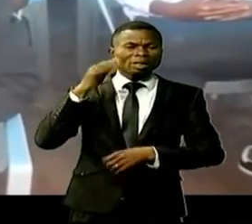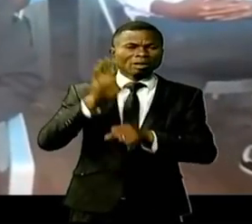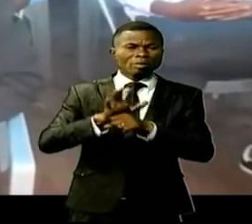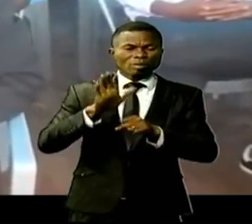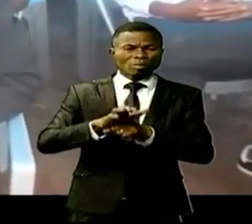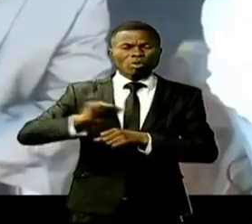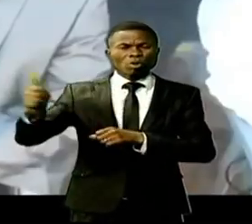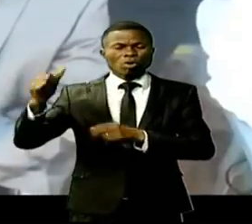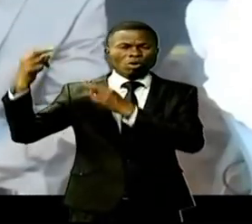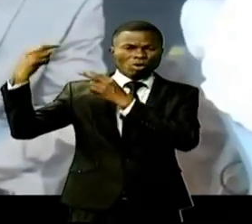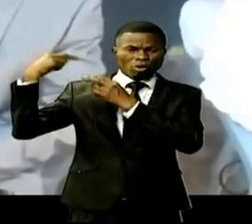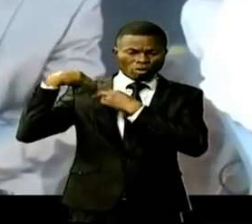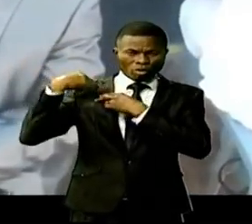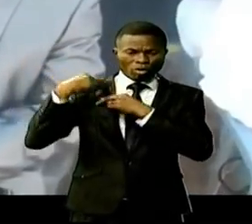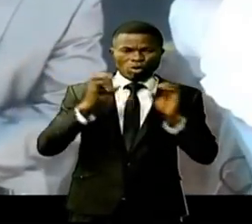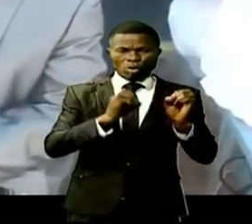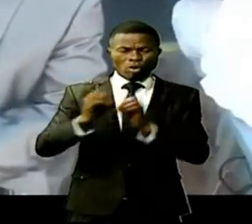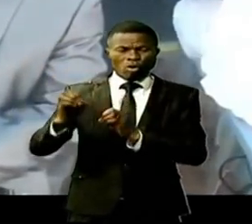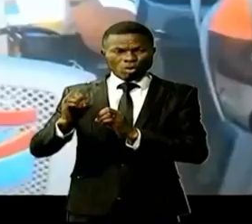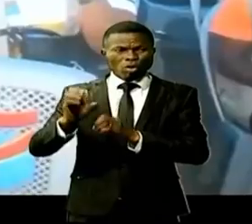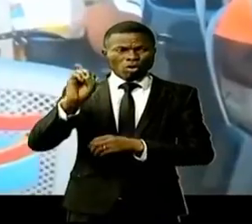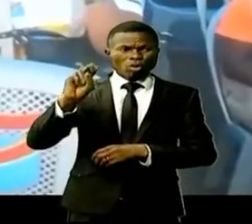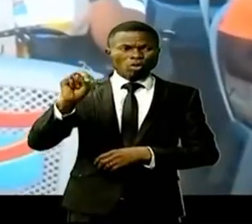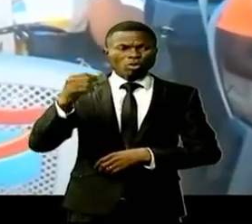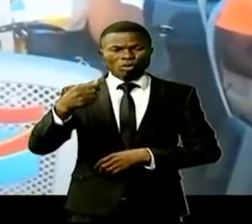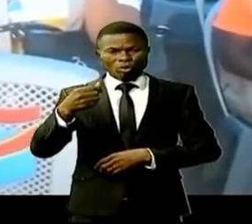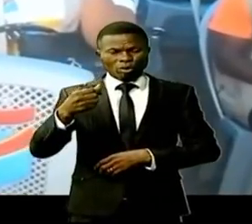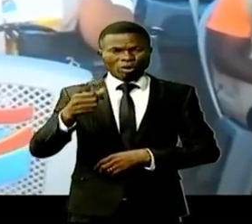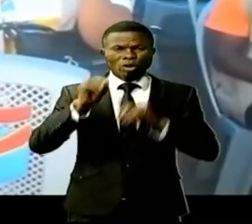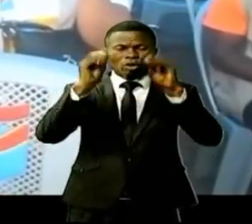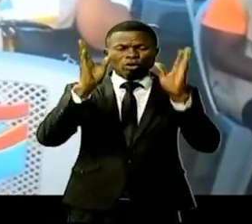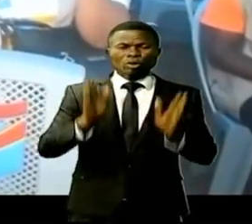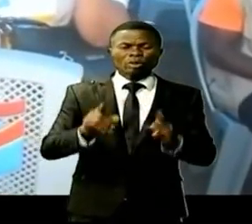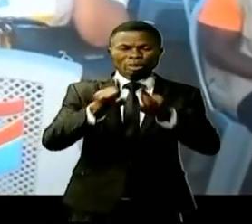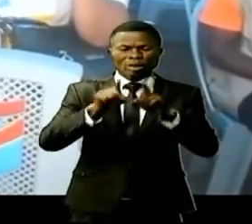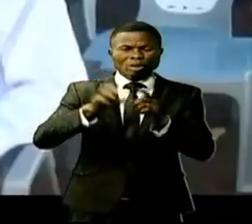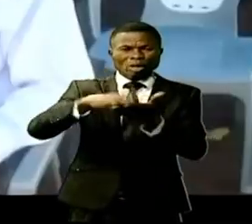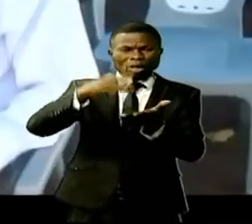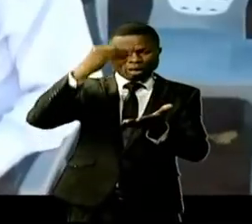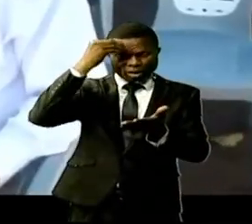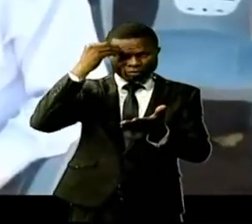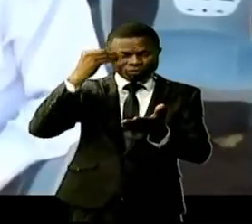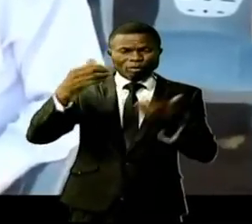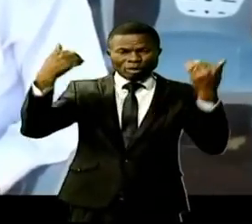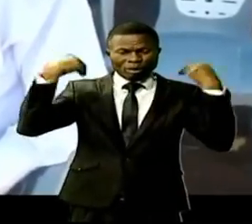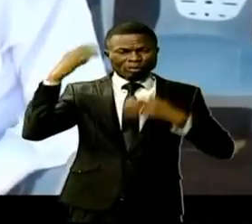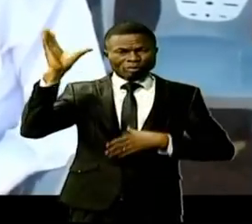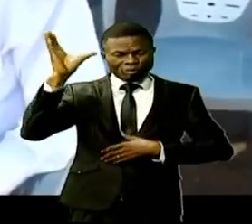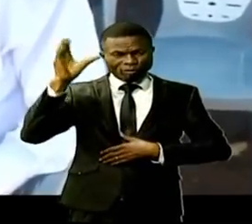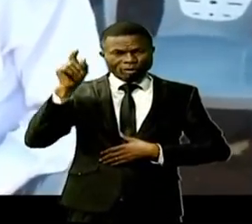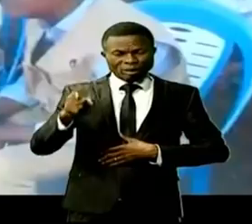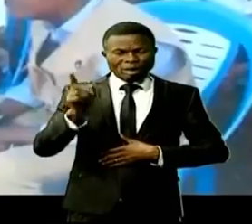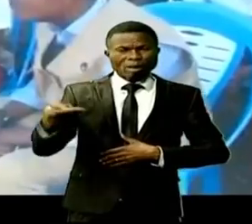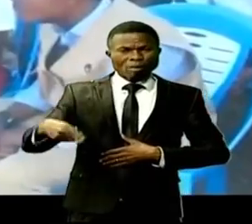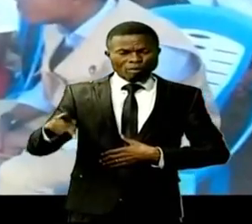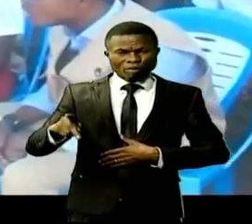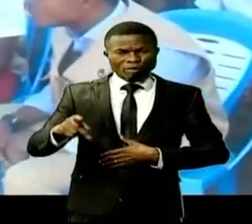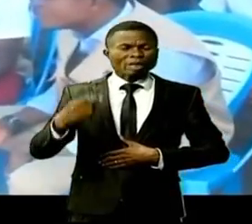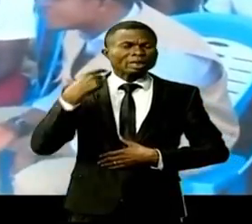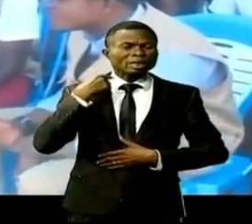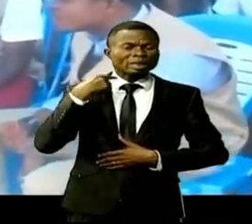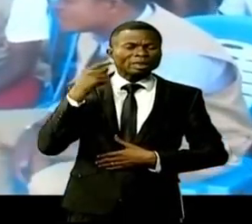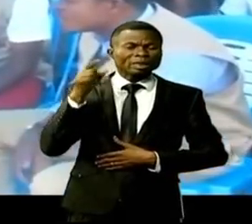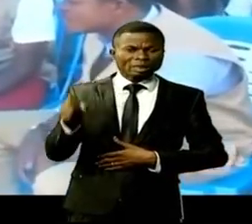autres responsables des organisations non gouvernementales, des enseignants et des élèves, Joseph Moukelo, chef d'antenne provinciale du Fonds